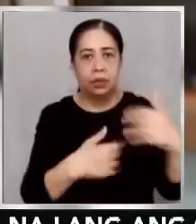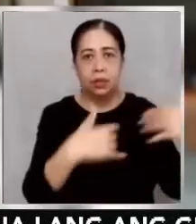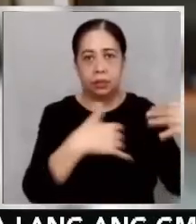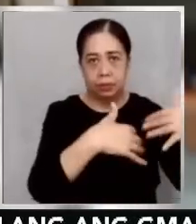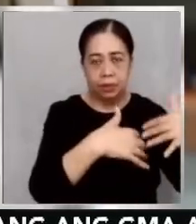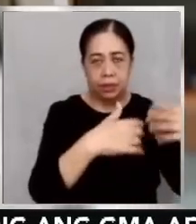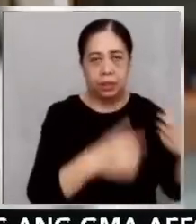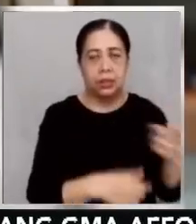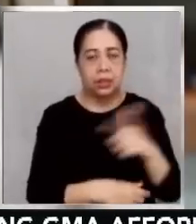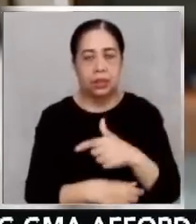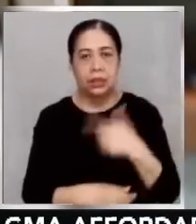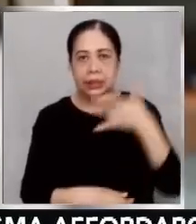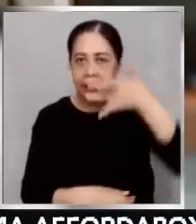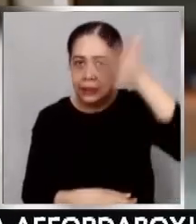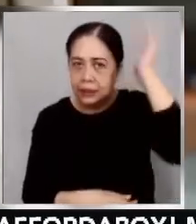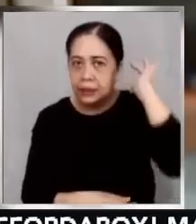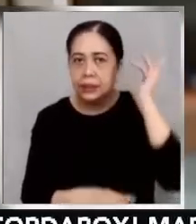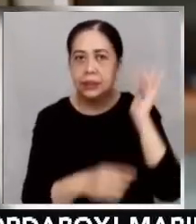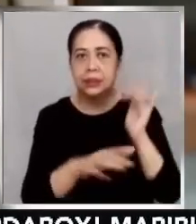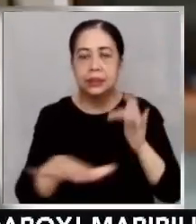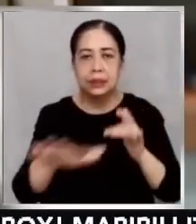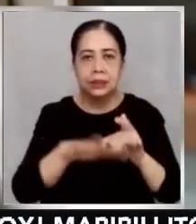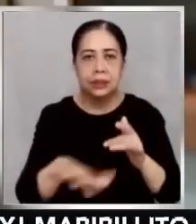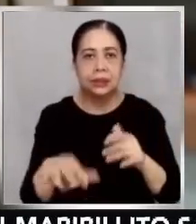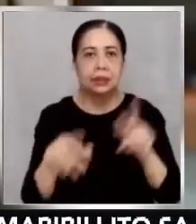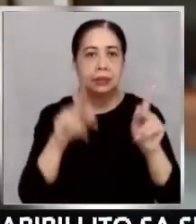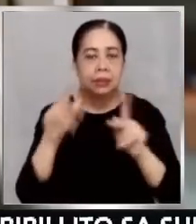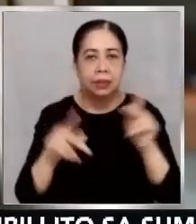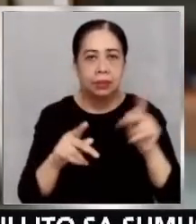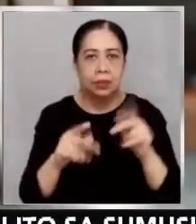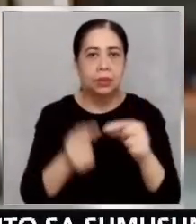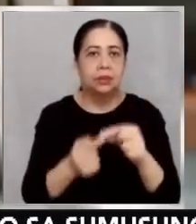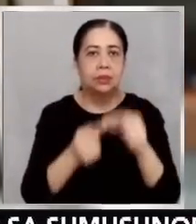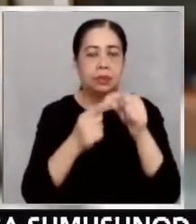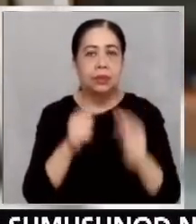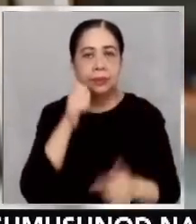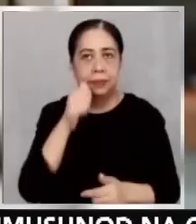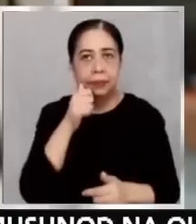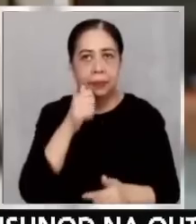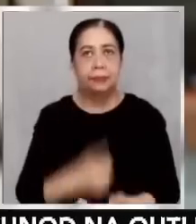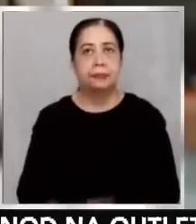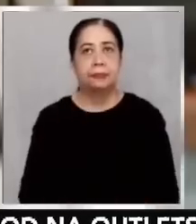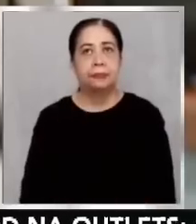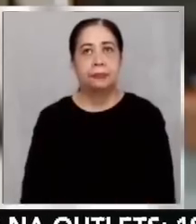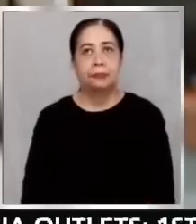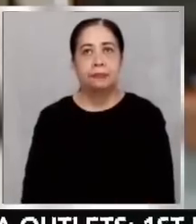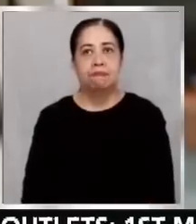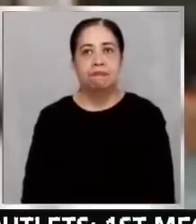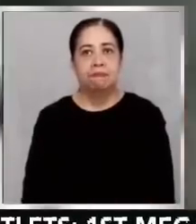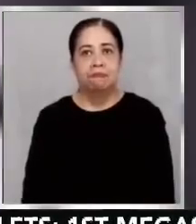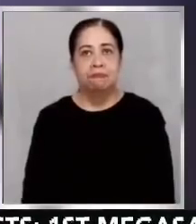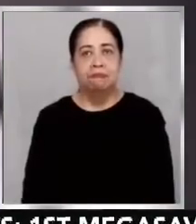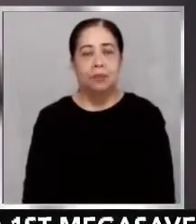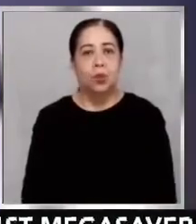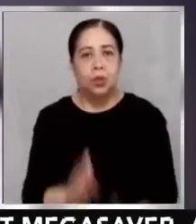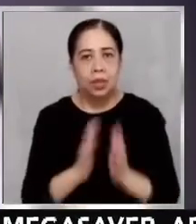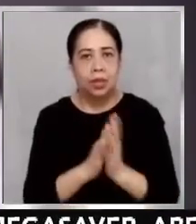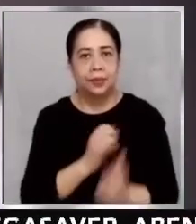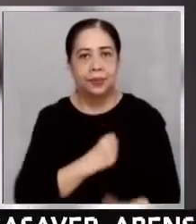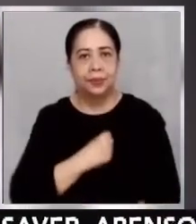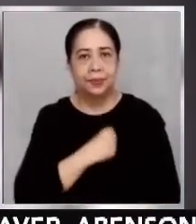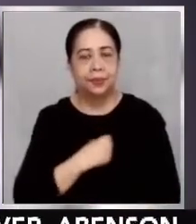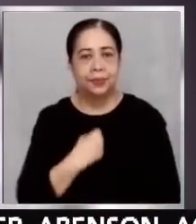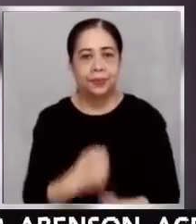sensibilities ng ating mamamayan, lalo ng ating kababaihan, Humingi po kami ng paumanhin. Sa